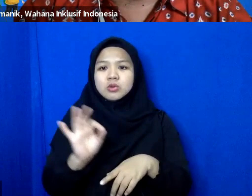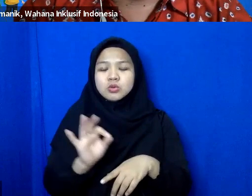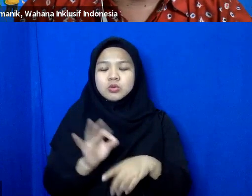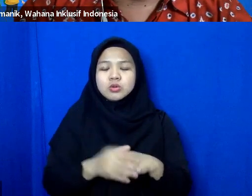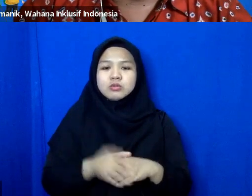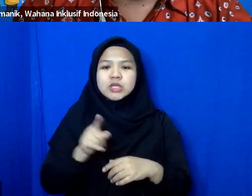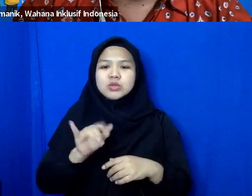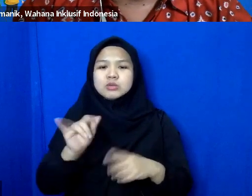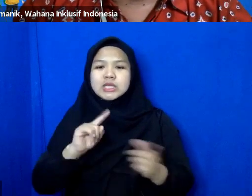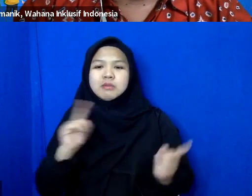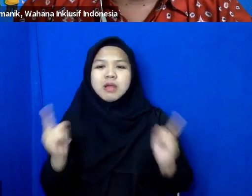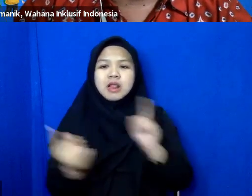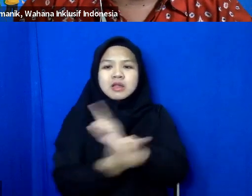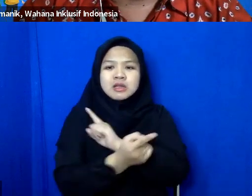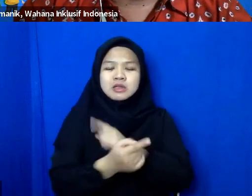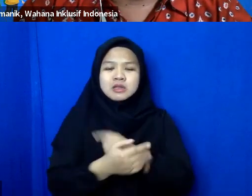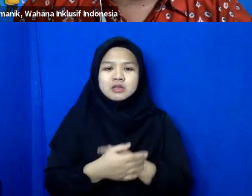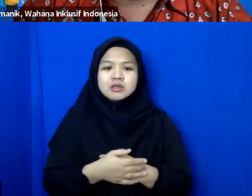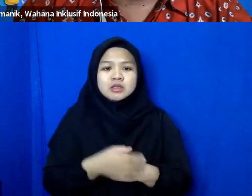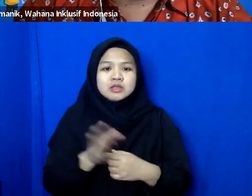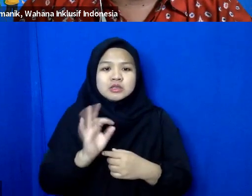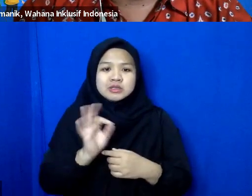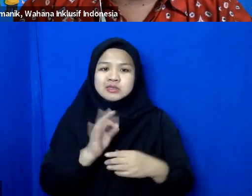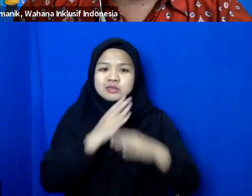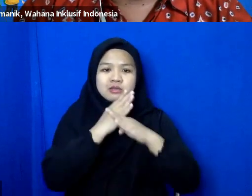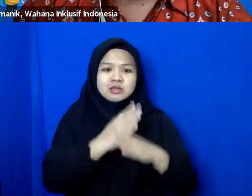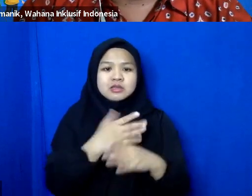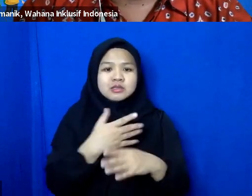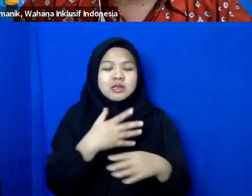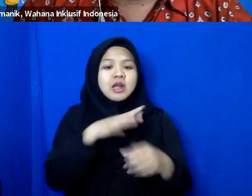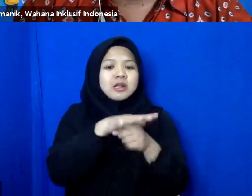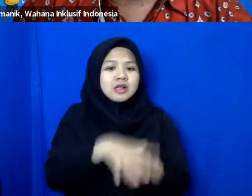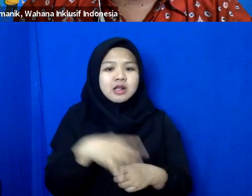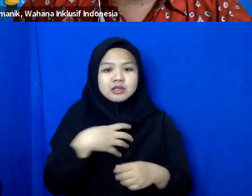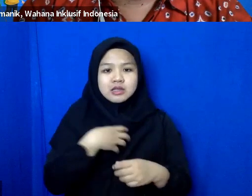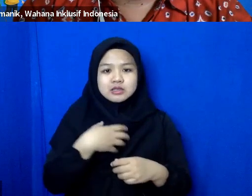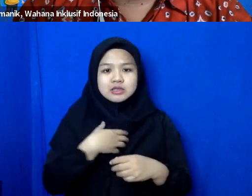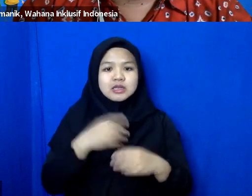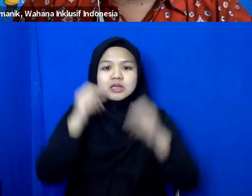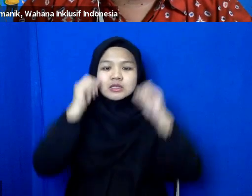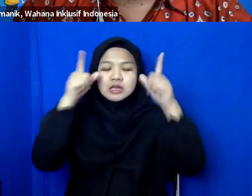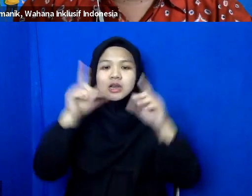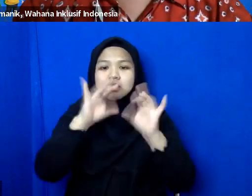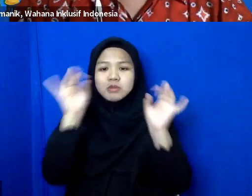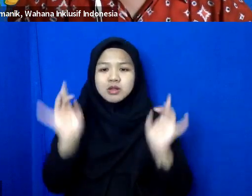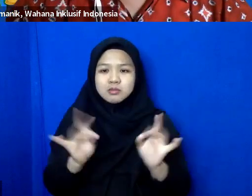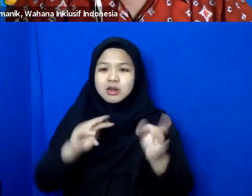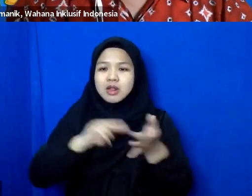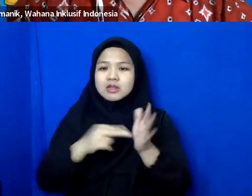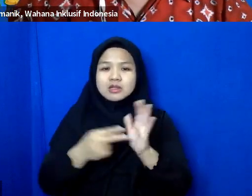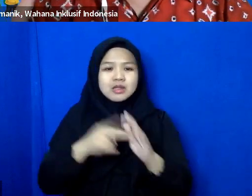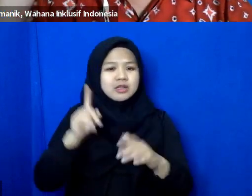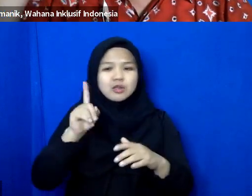ini kemudian Andri diskriminasi hak asasi keseragaman artinya tidak perlu